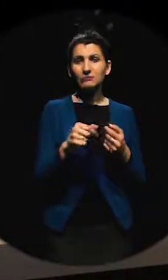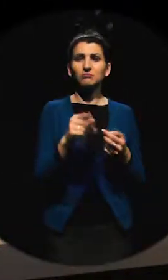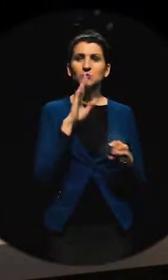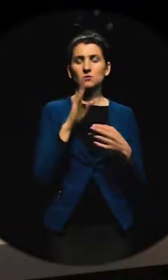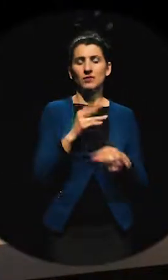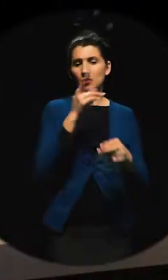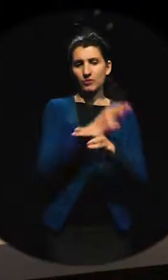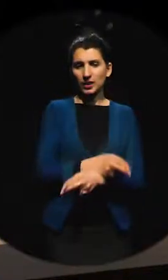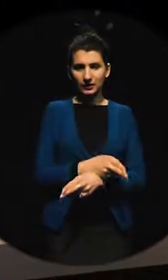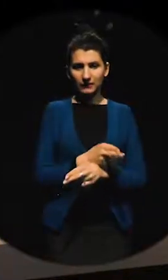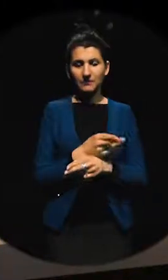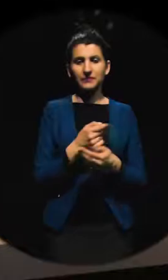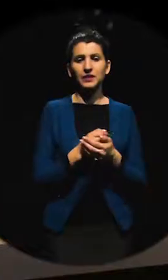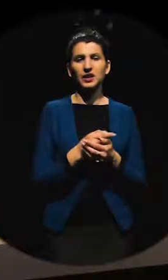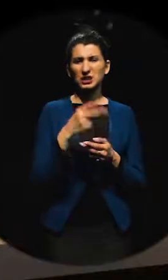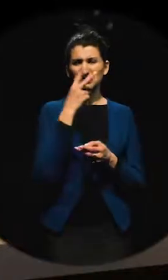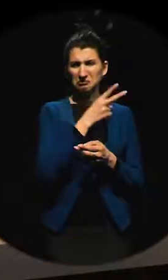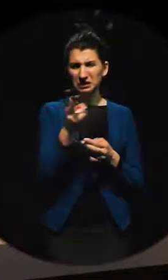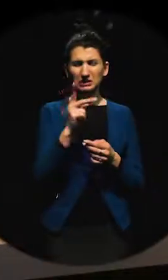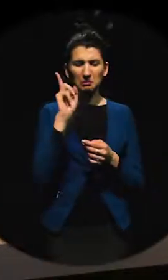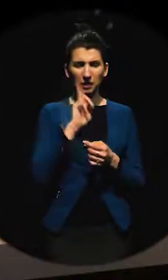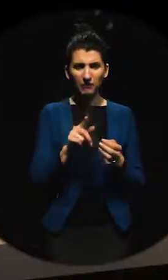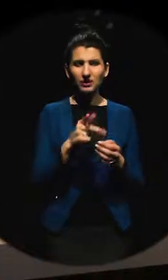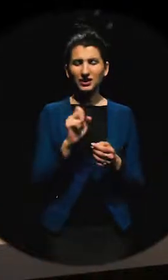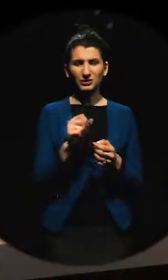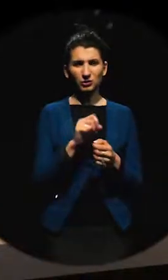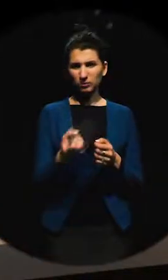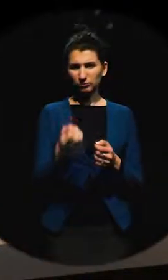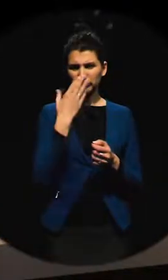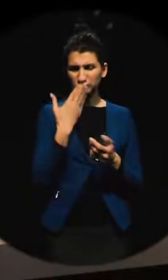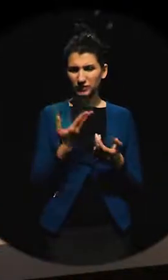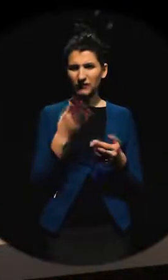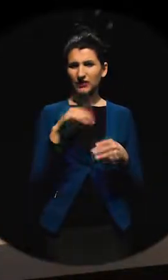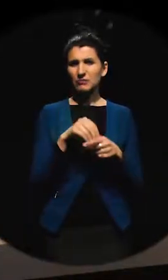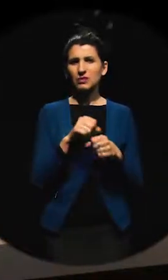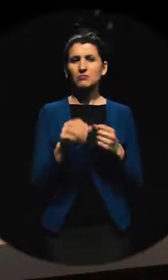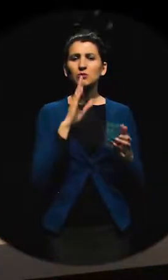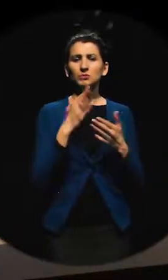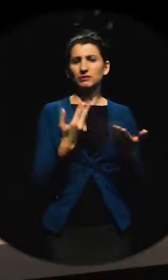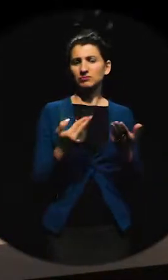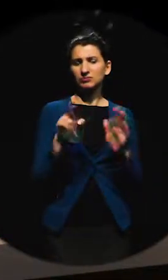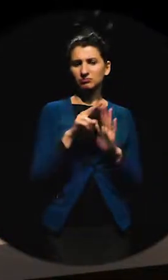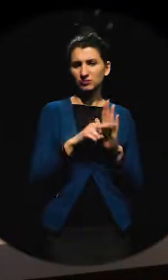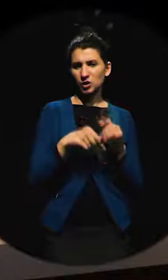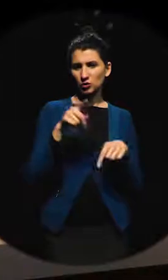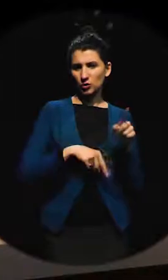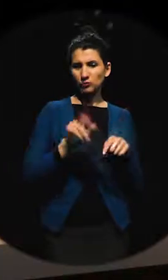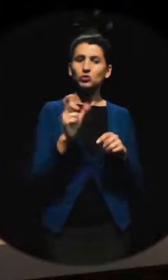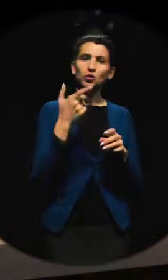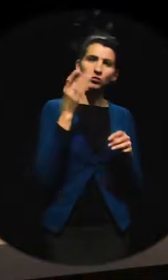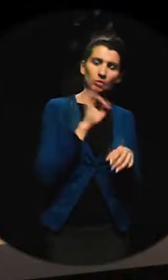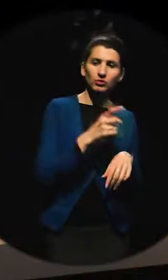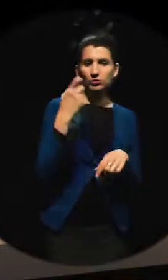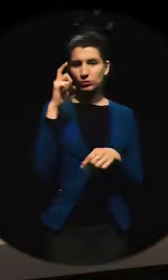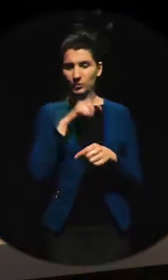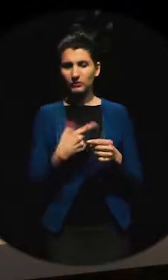neutralny, oparty jest na pewnej niepisanej i przezroczystej kategorii normy i normatywności, a